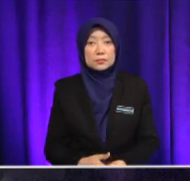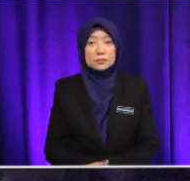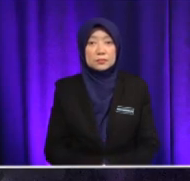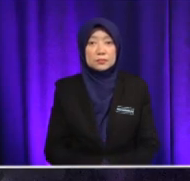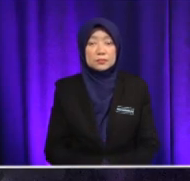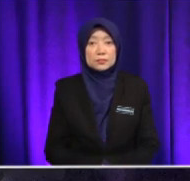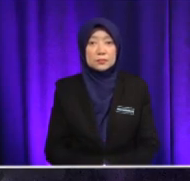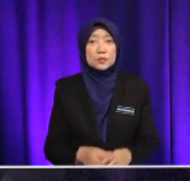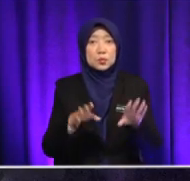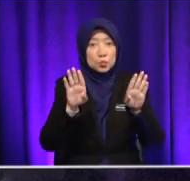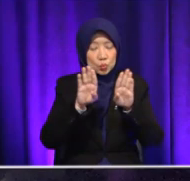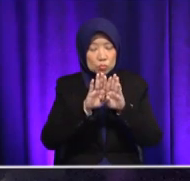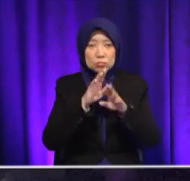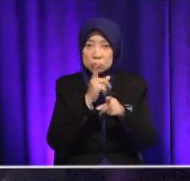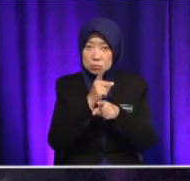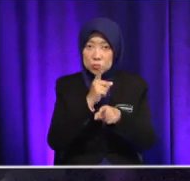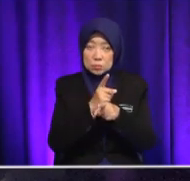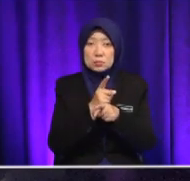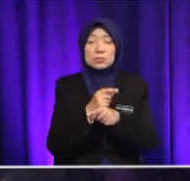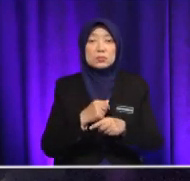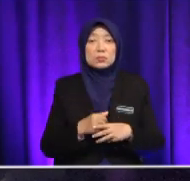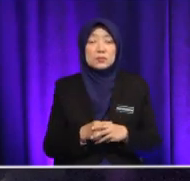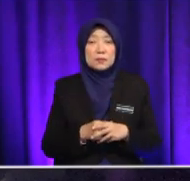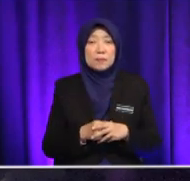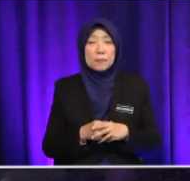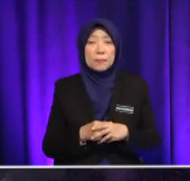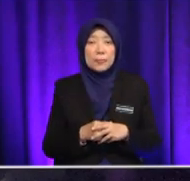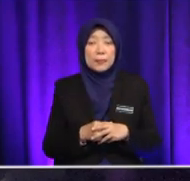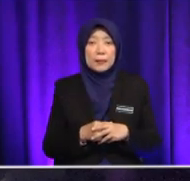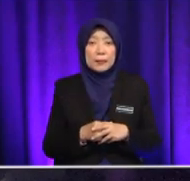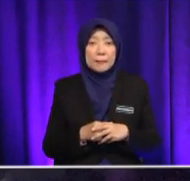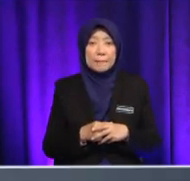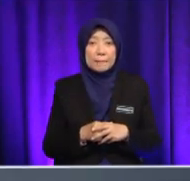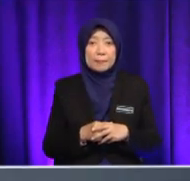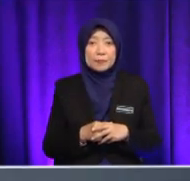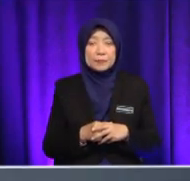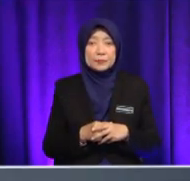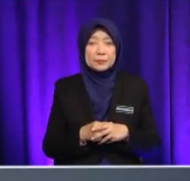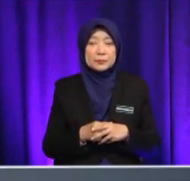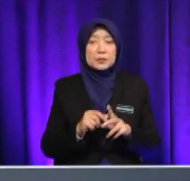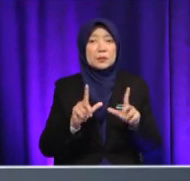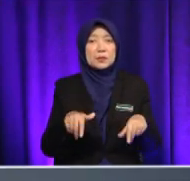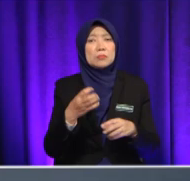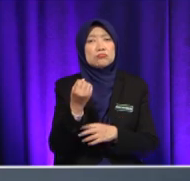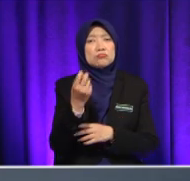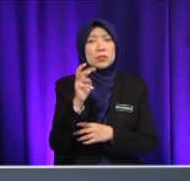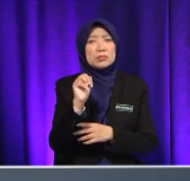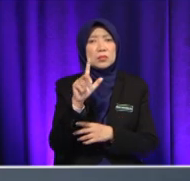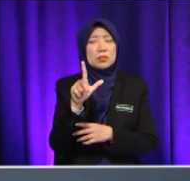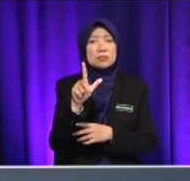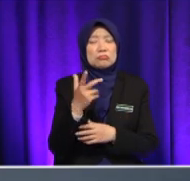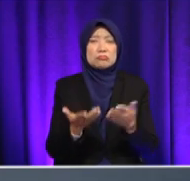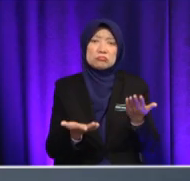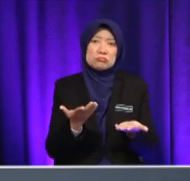Ditutup dengan rapi lah. Ditutup dengan rapat. Okey. So, kita letak. Nak letak berapa ml tu? Okey, kita